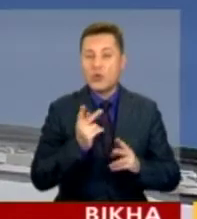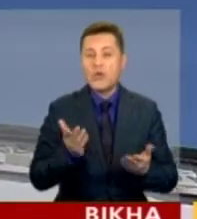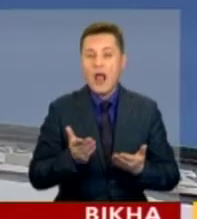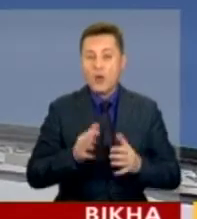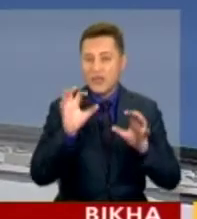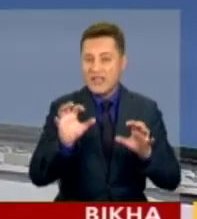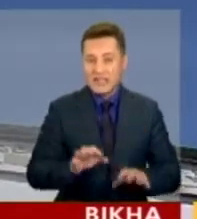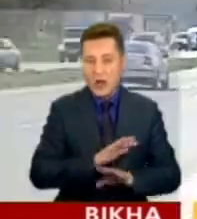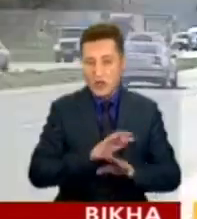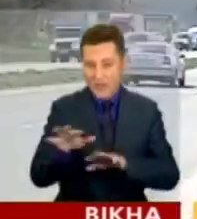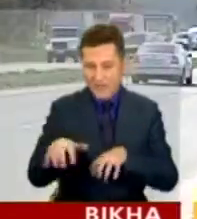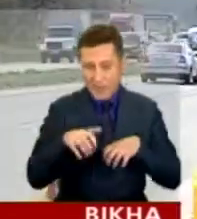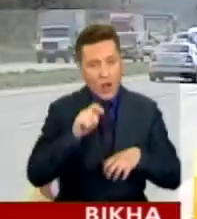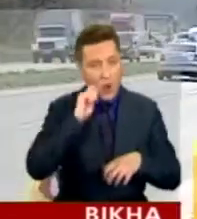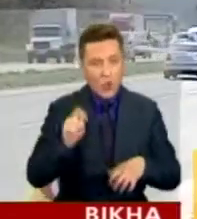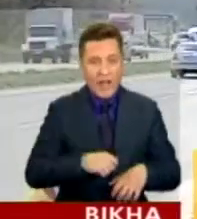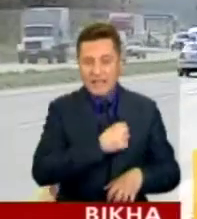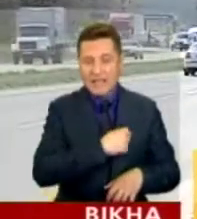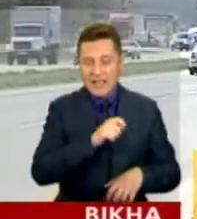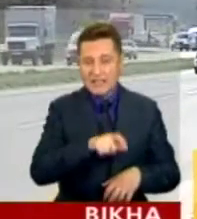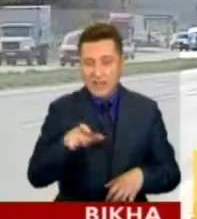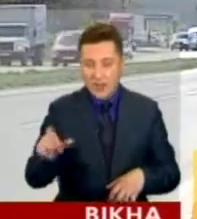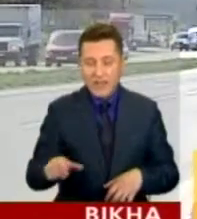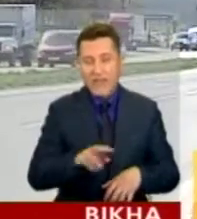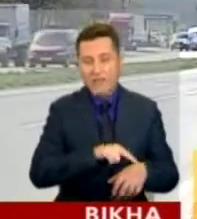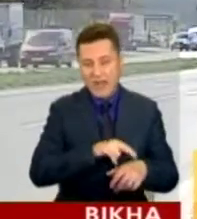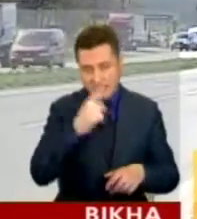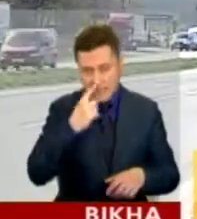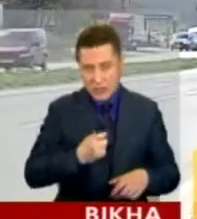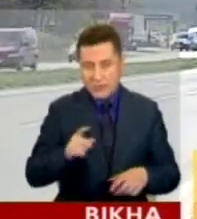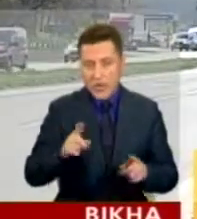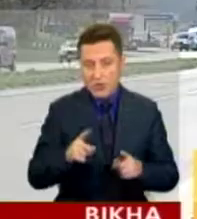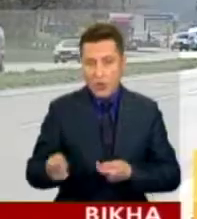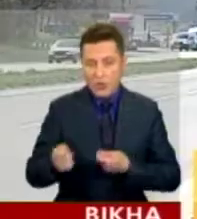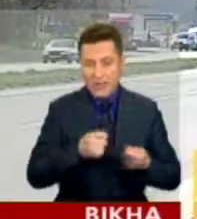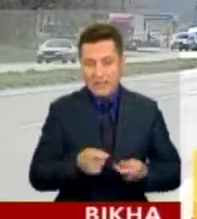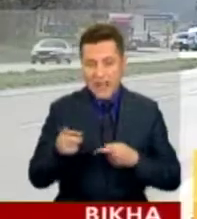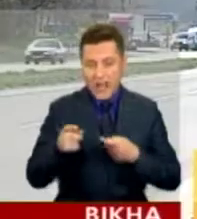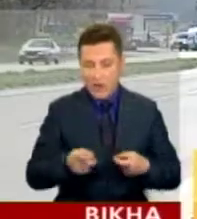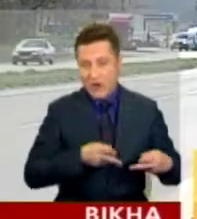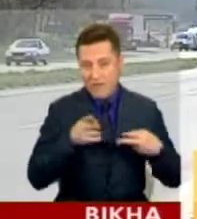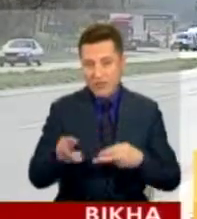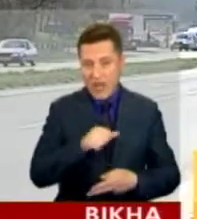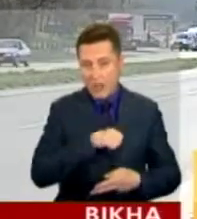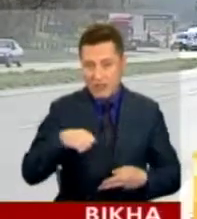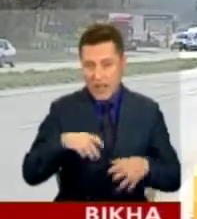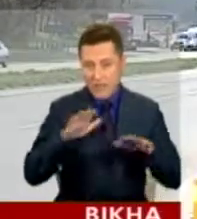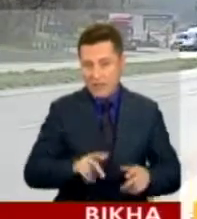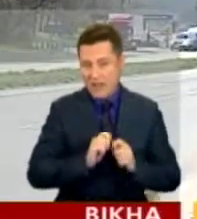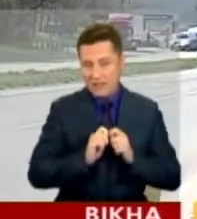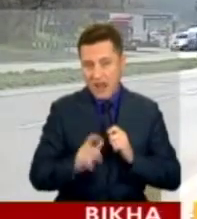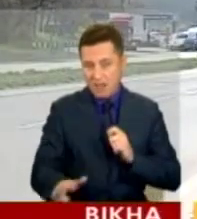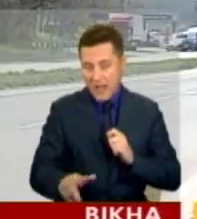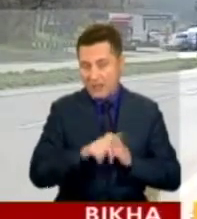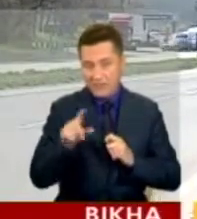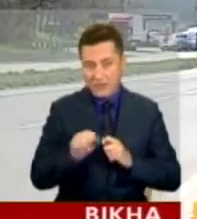в українських силовиків. Міліція сообщає нам, що принесли оружие, виїжджає мій помічник, або виїжджаю я сам на місце, оплачиваю